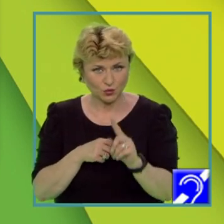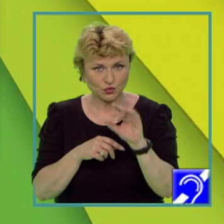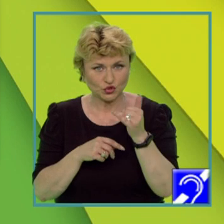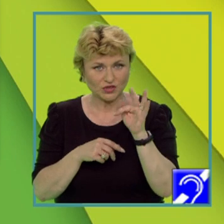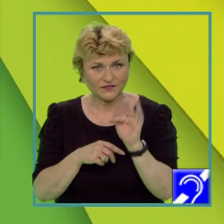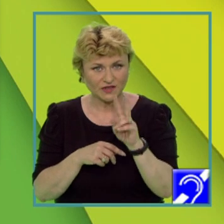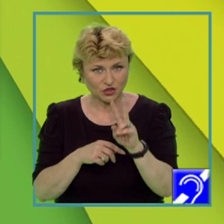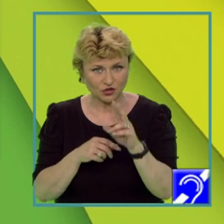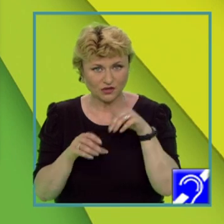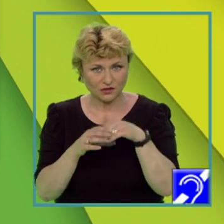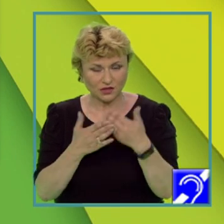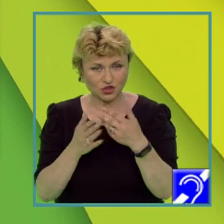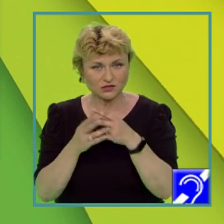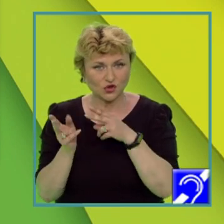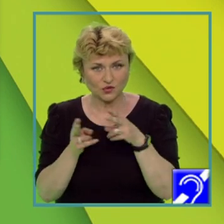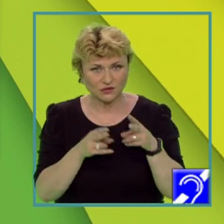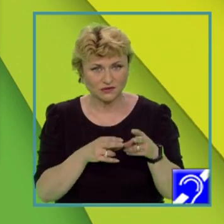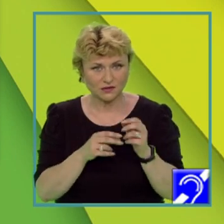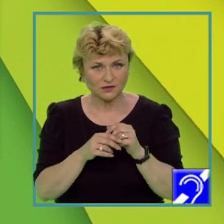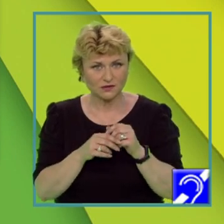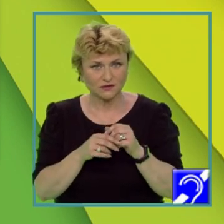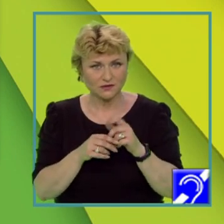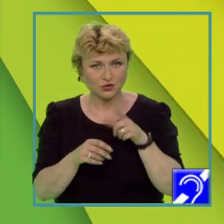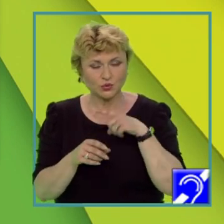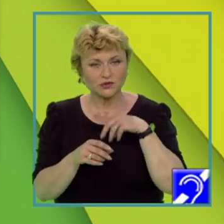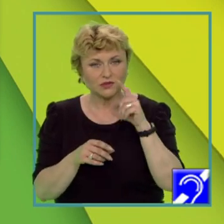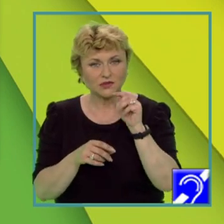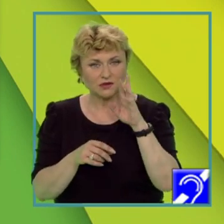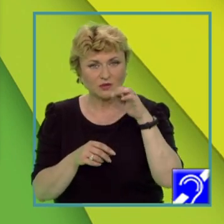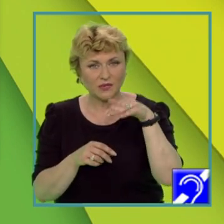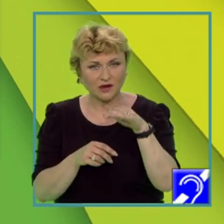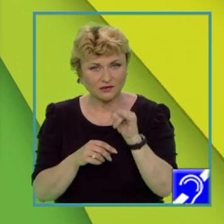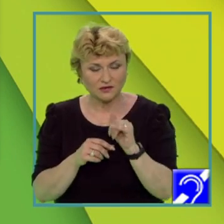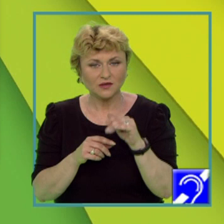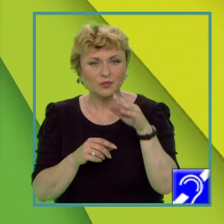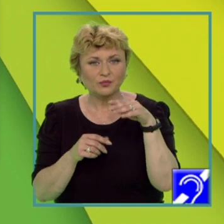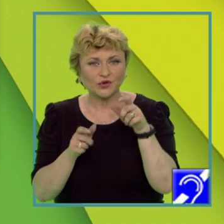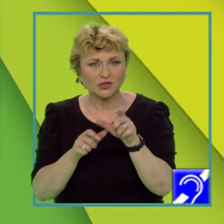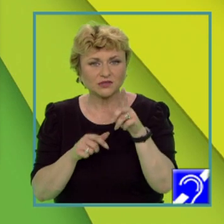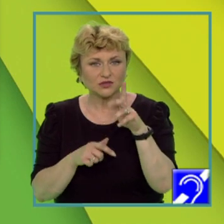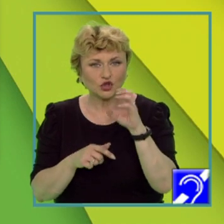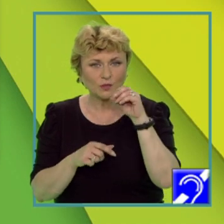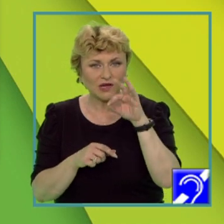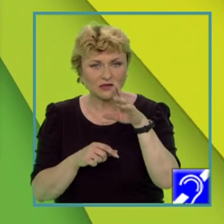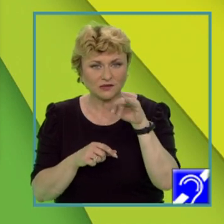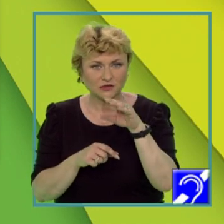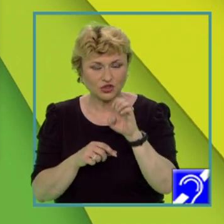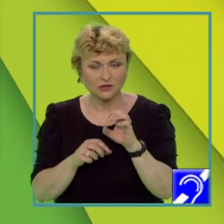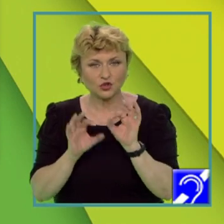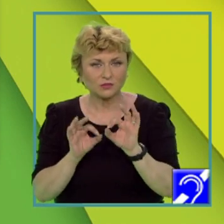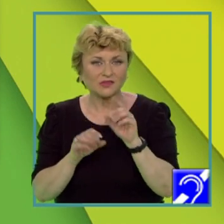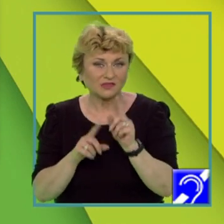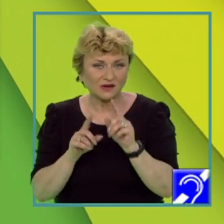în această ordine sunt termeni consecutivi ai unei progresii geometrice Dacă și numai dacă